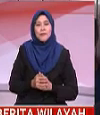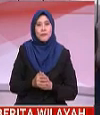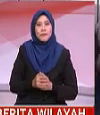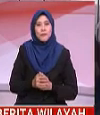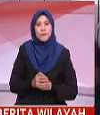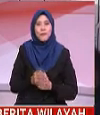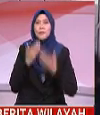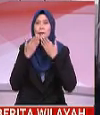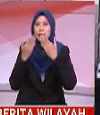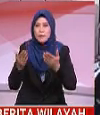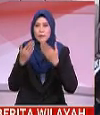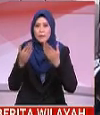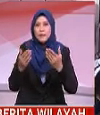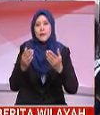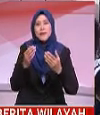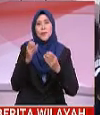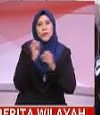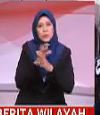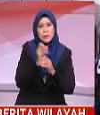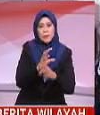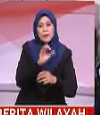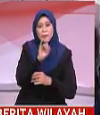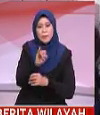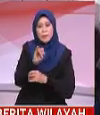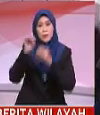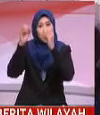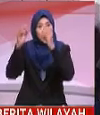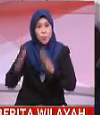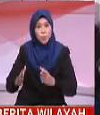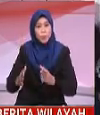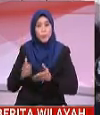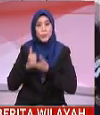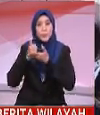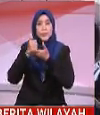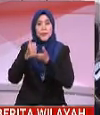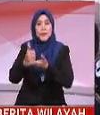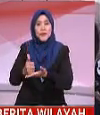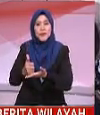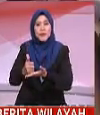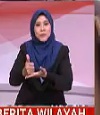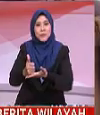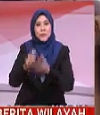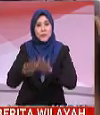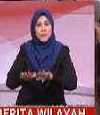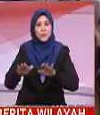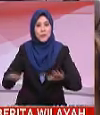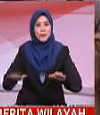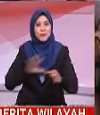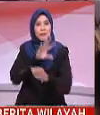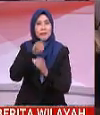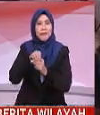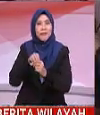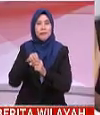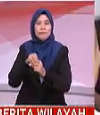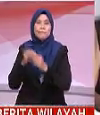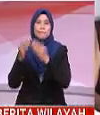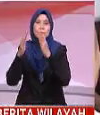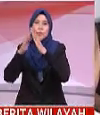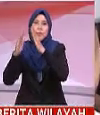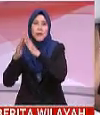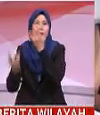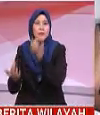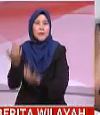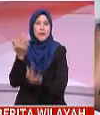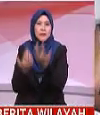kepada usaha AIGURU yang telah dilakukan untuk membantu murid-murid terlibat dengan mangsa kebakaran.